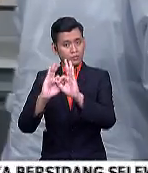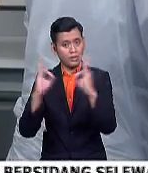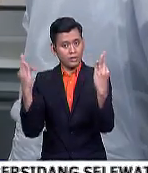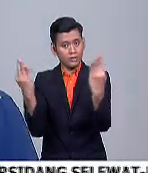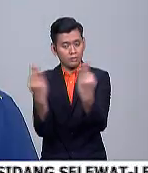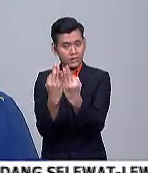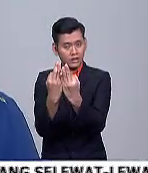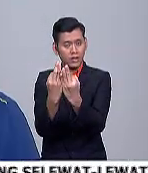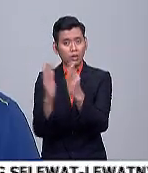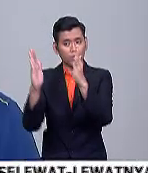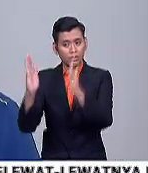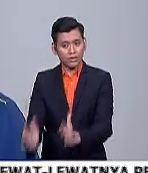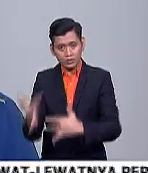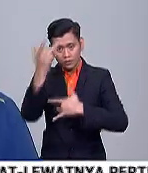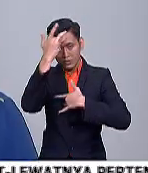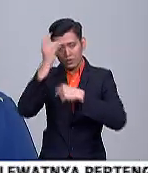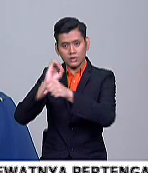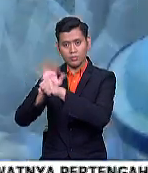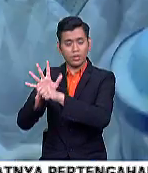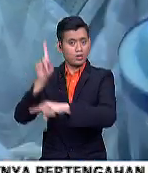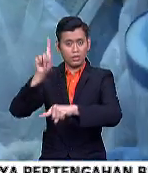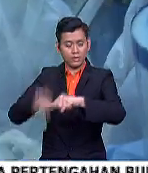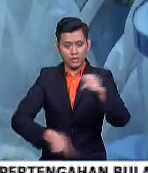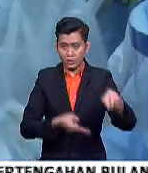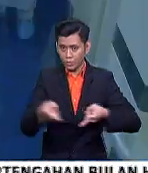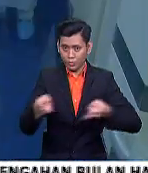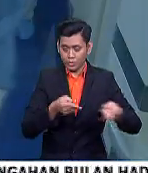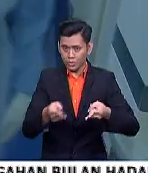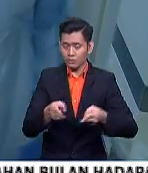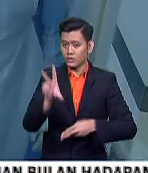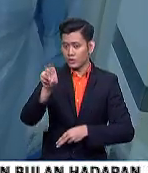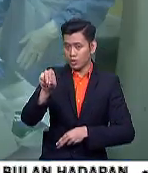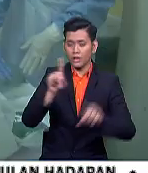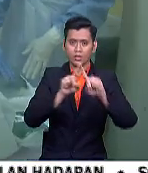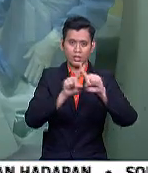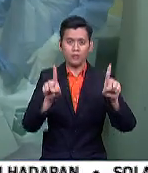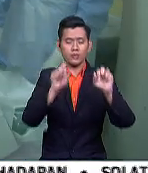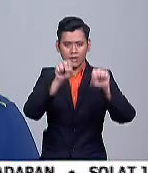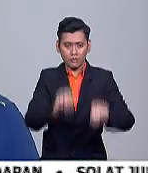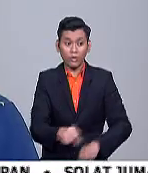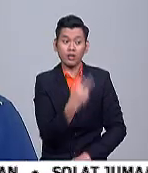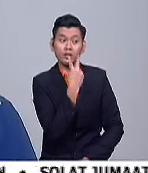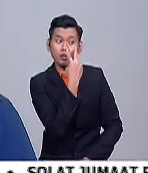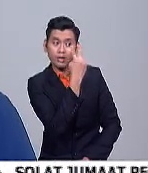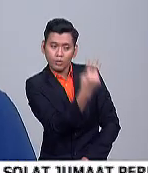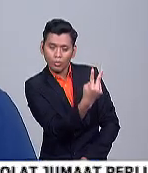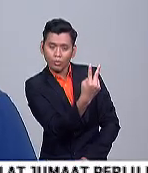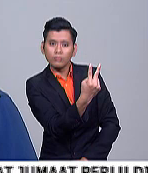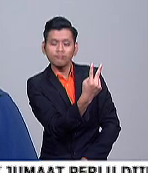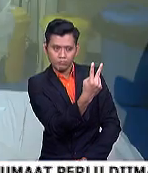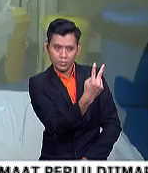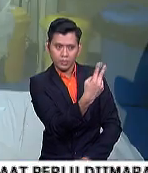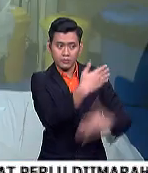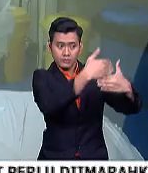tidak dapat menguruskan tetapi masih lagi bersama dengan kami menerusi ruangan galeri bilik postmortem itu.